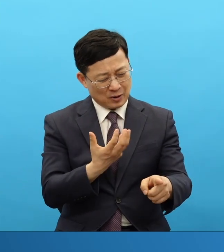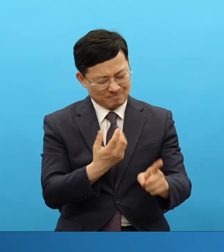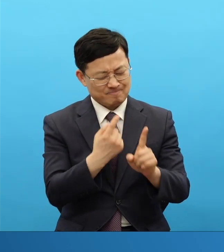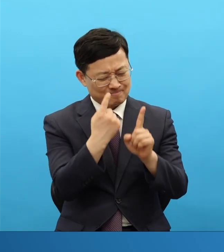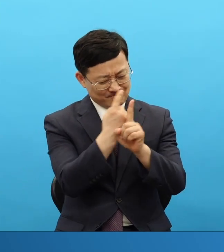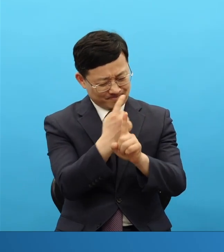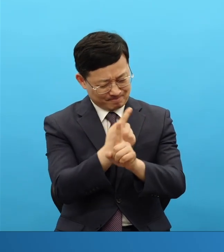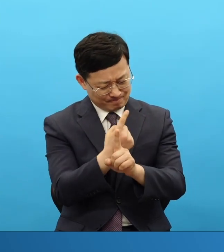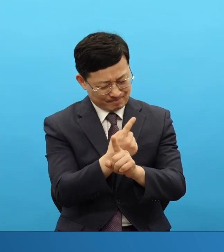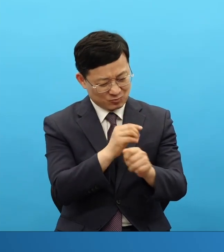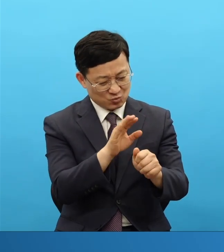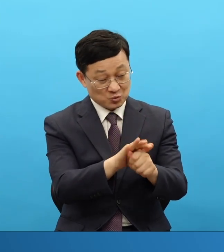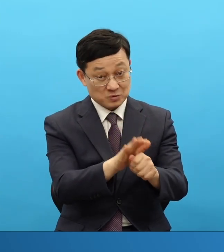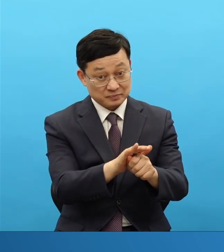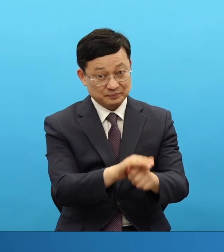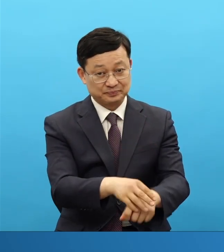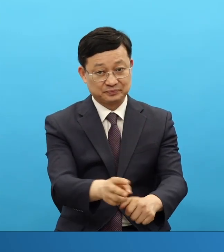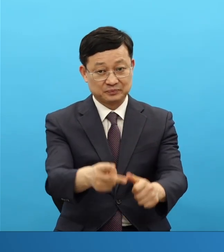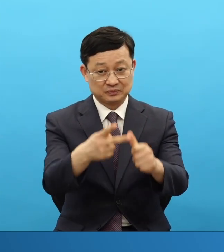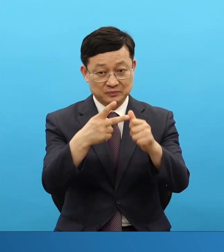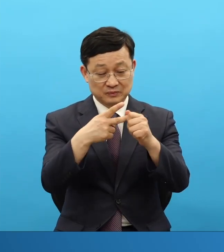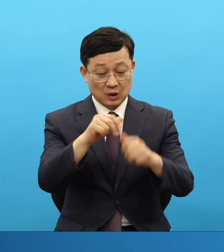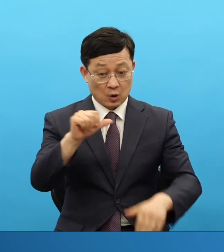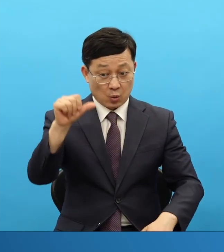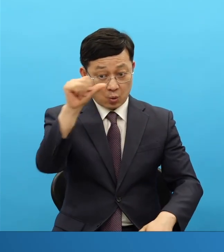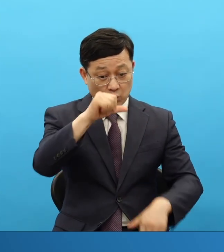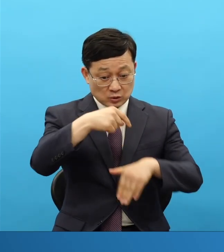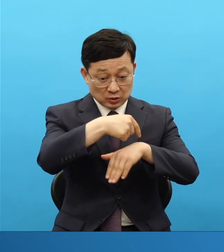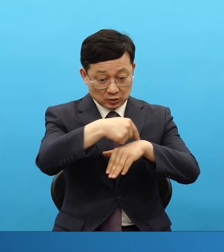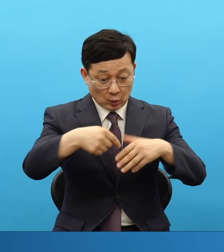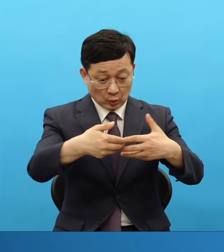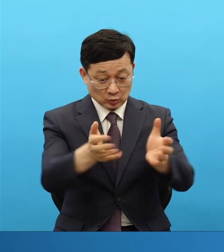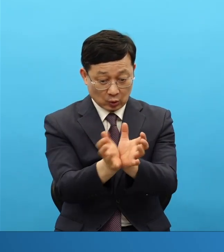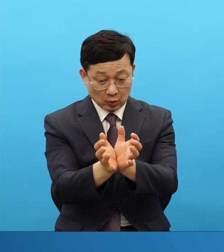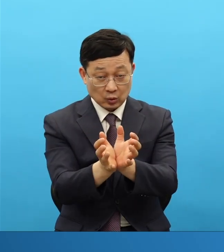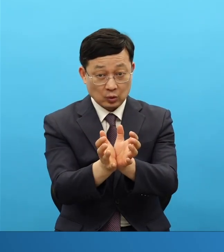종족과 TCK 치유해야 돼요. And heal the TCKs and the 5,000 tribes.